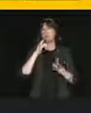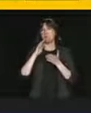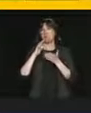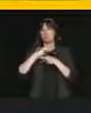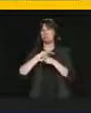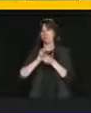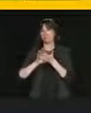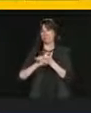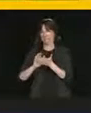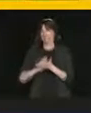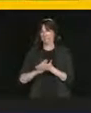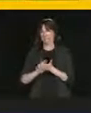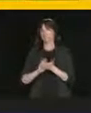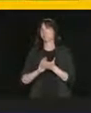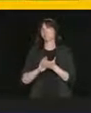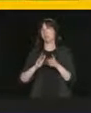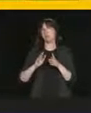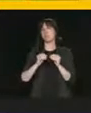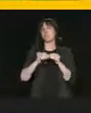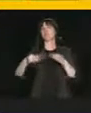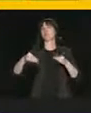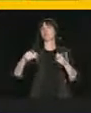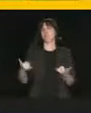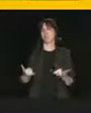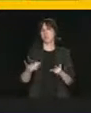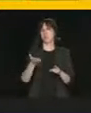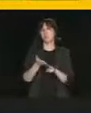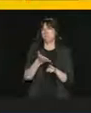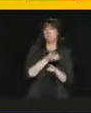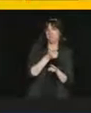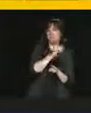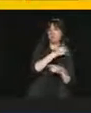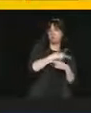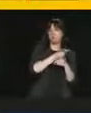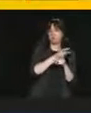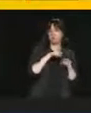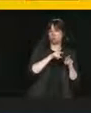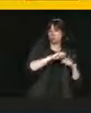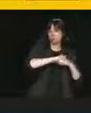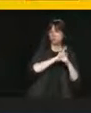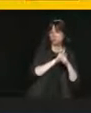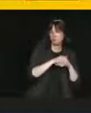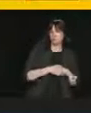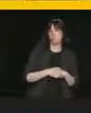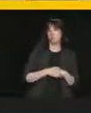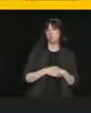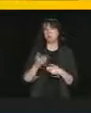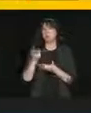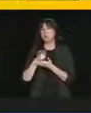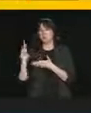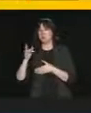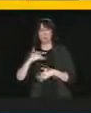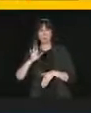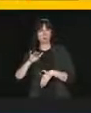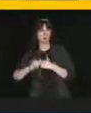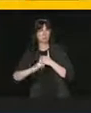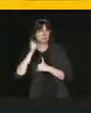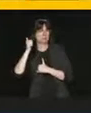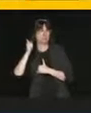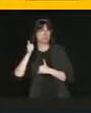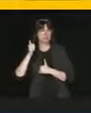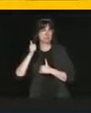peu plus tôt dans la pandémie. Le commissaire aux langues officielles the du Canada, Official la semaine dernière, Languages disait que c'était Committee justement et que c'était une question de sécurité. says that